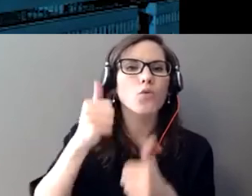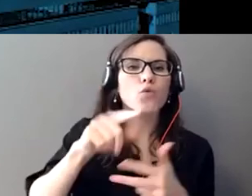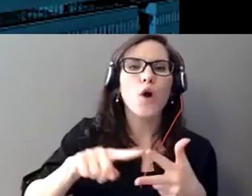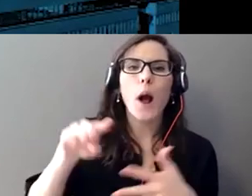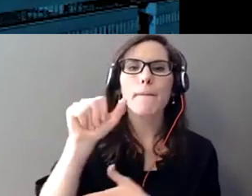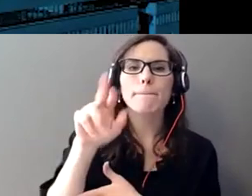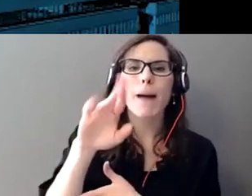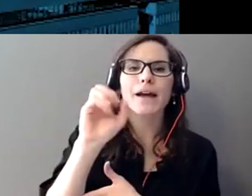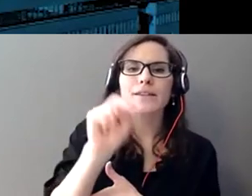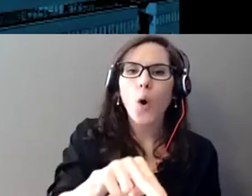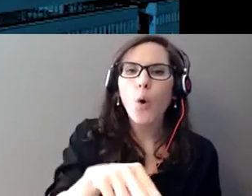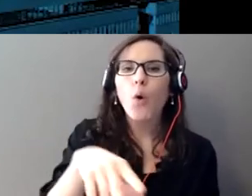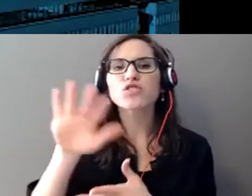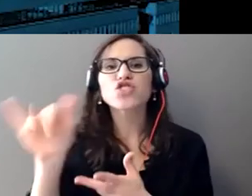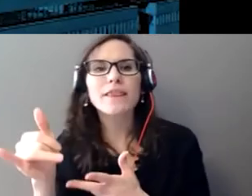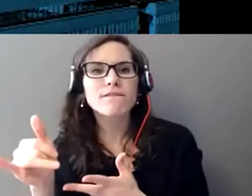Denis Serclay